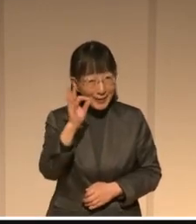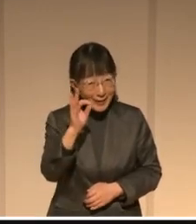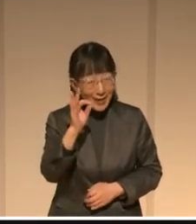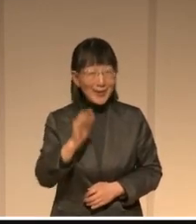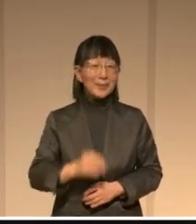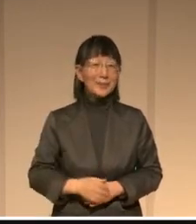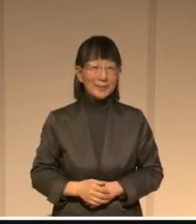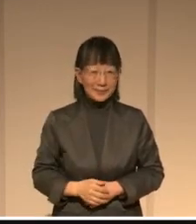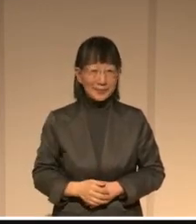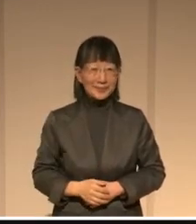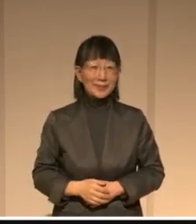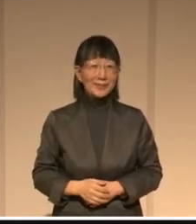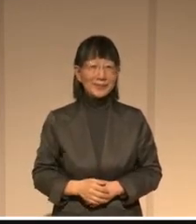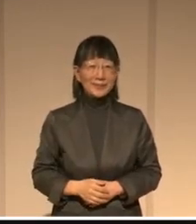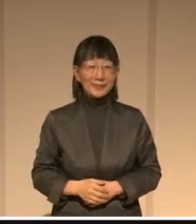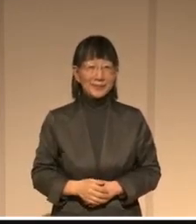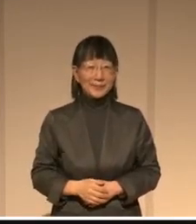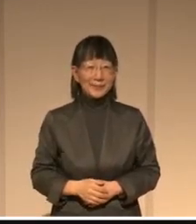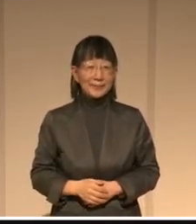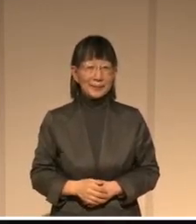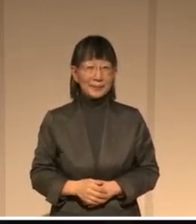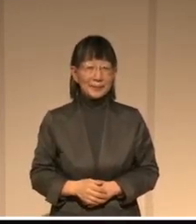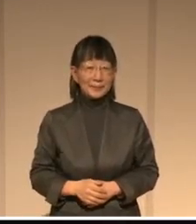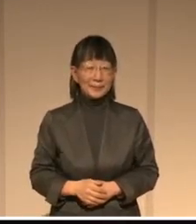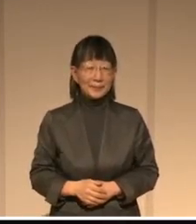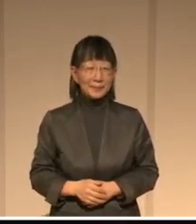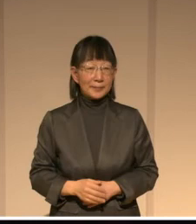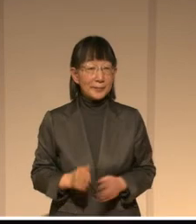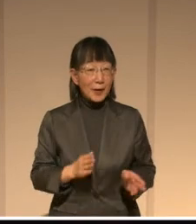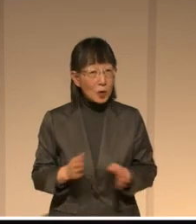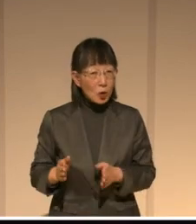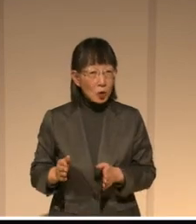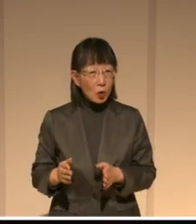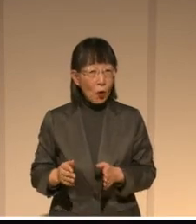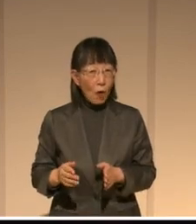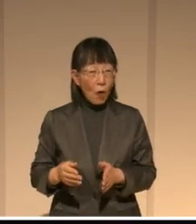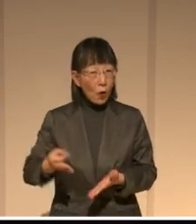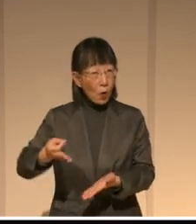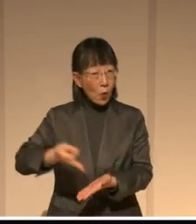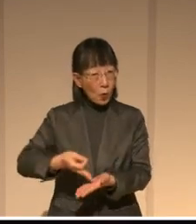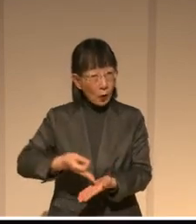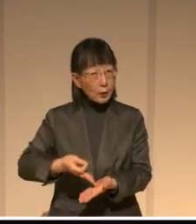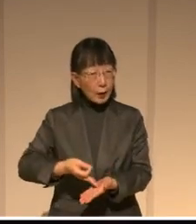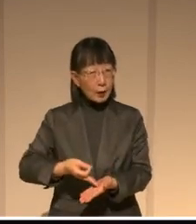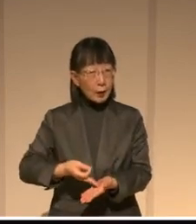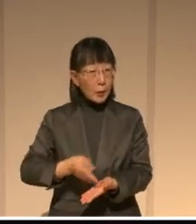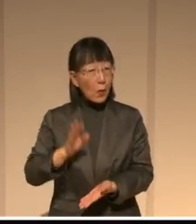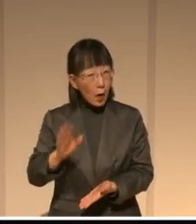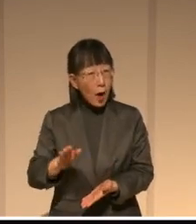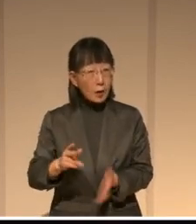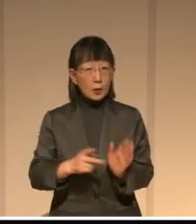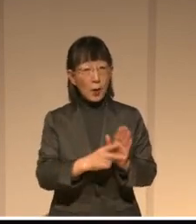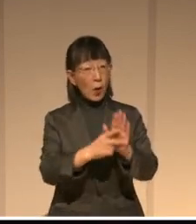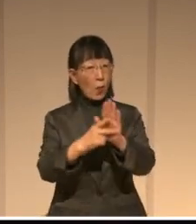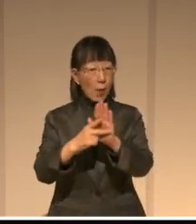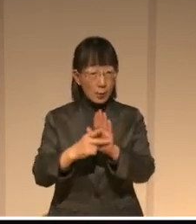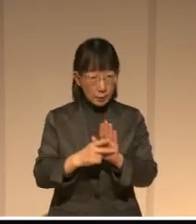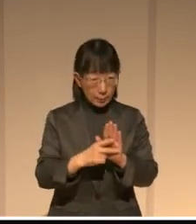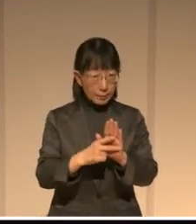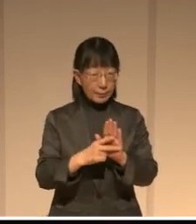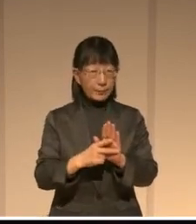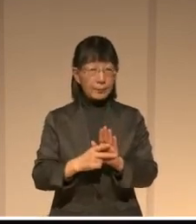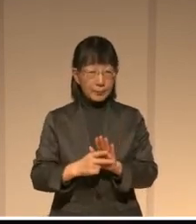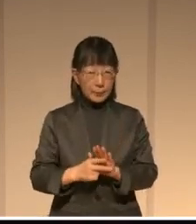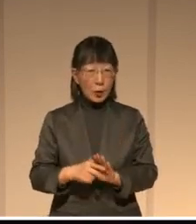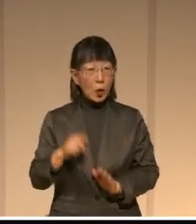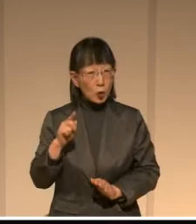丸めあのちょっとねストーリー性もあるようなパフォーマンスになっていますのでそのあたりもぜひ